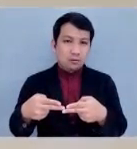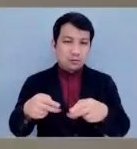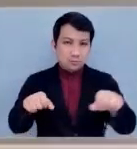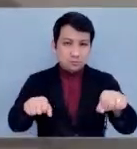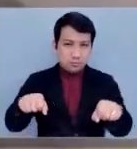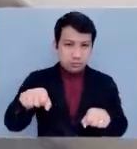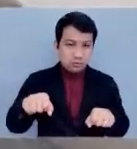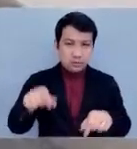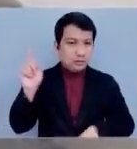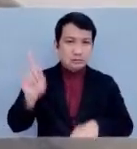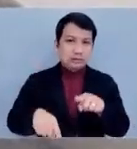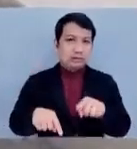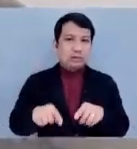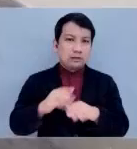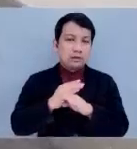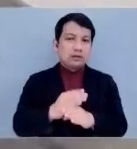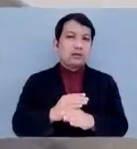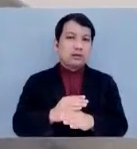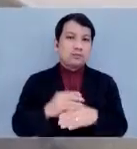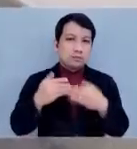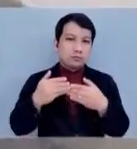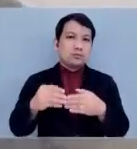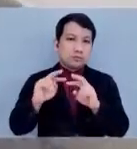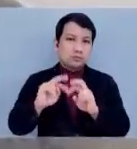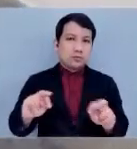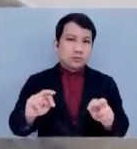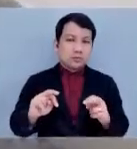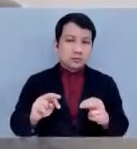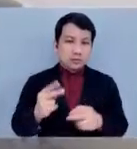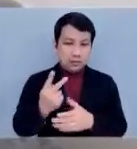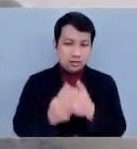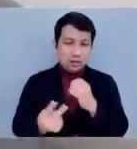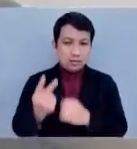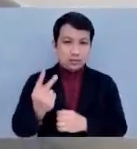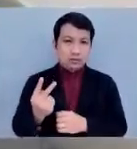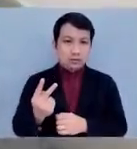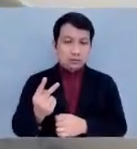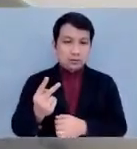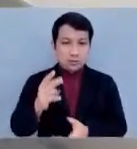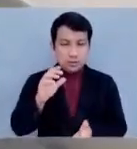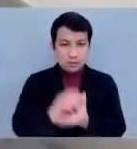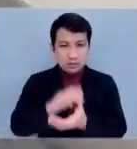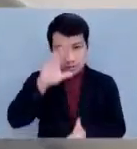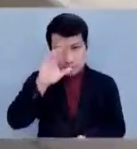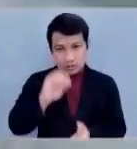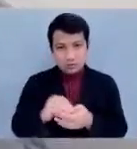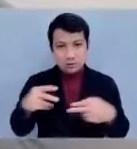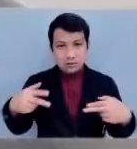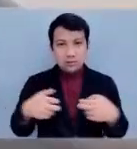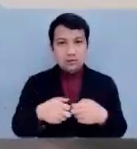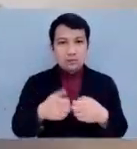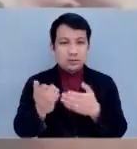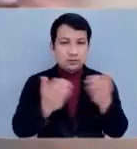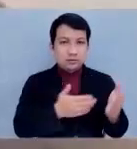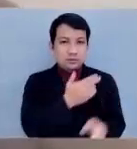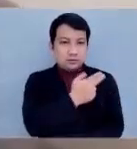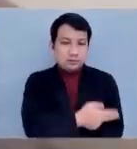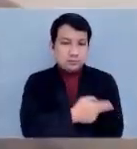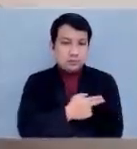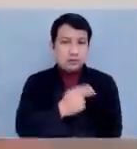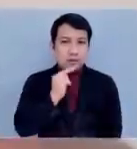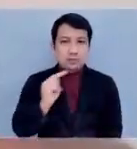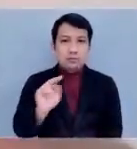sir. Patuloy naman nagpapagaling sa ospital ang mag-asawang sakay na nabanggang motorsiklo. Nagbabalita mula